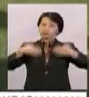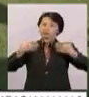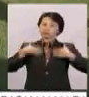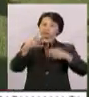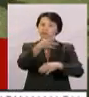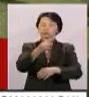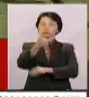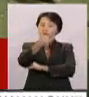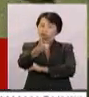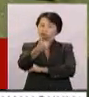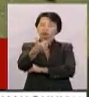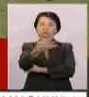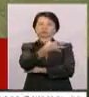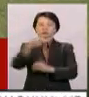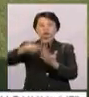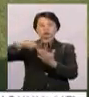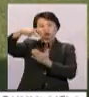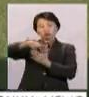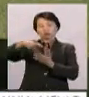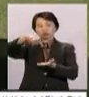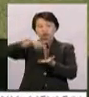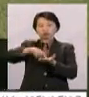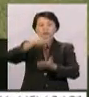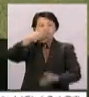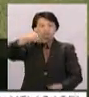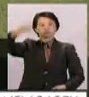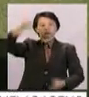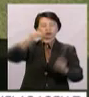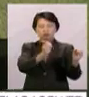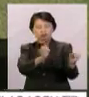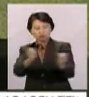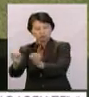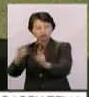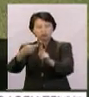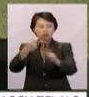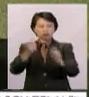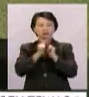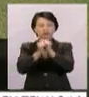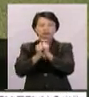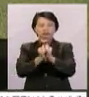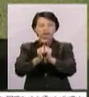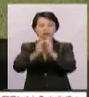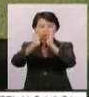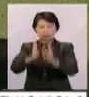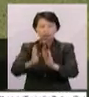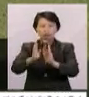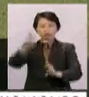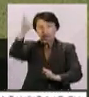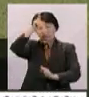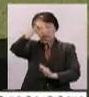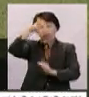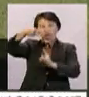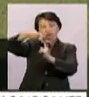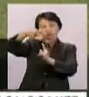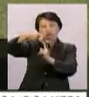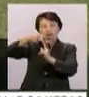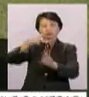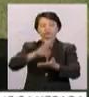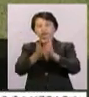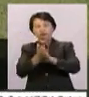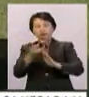bagus. Program ni memang terbaiklah anjuran daripada bersama badan-badan kerajaan di negeri Pulau Pinang ni. So kita